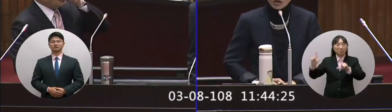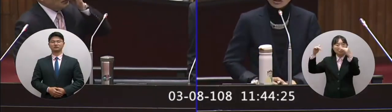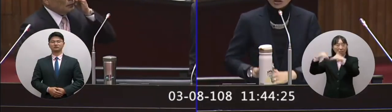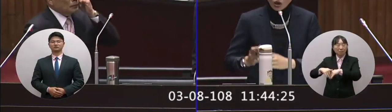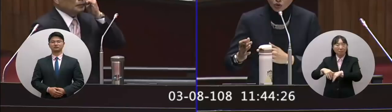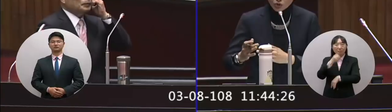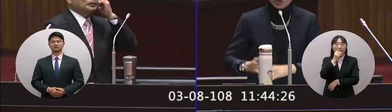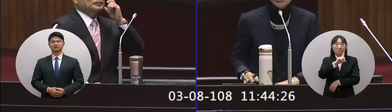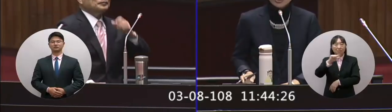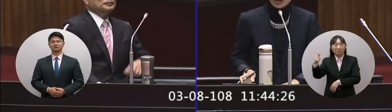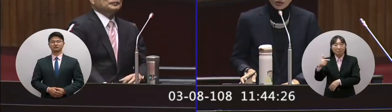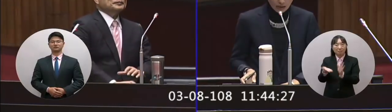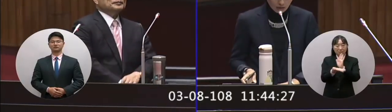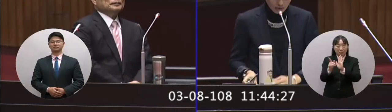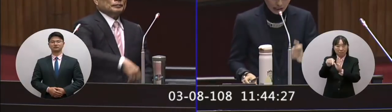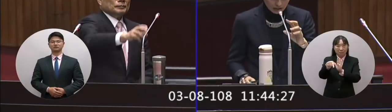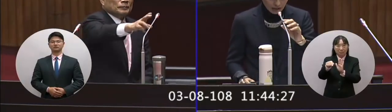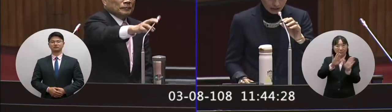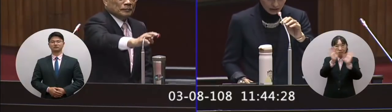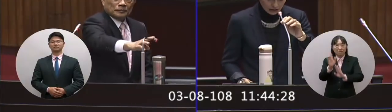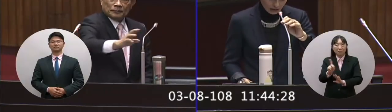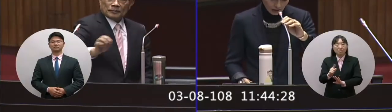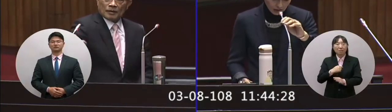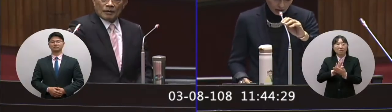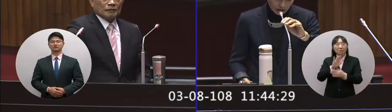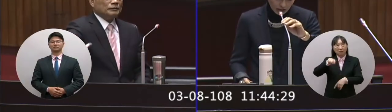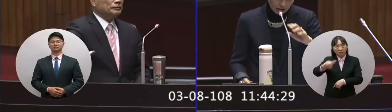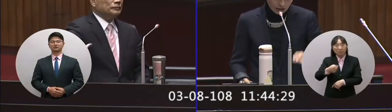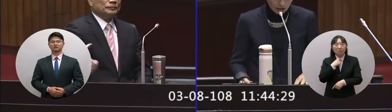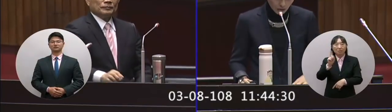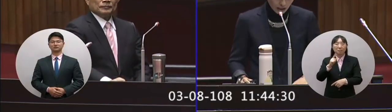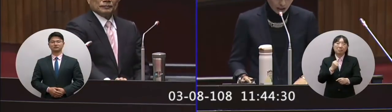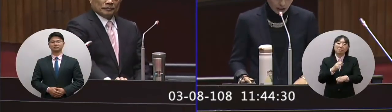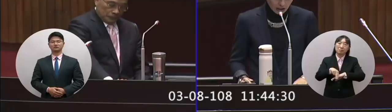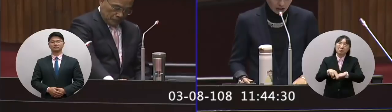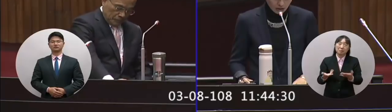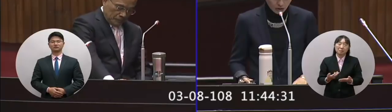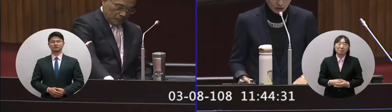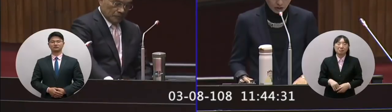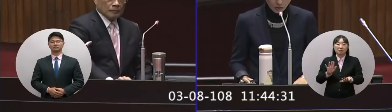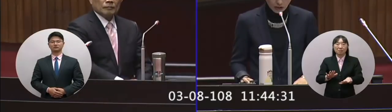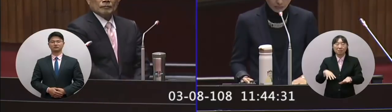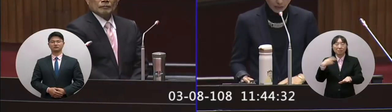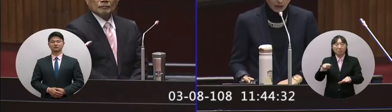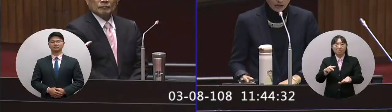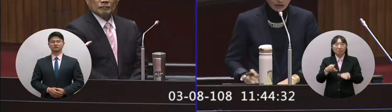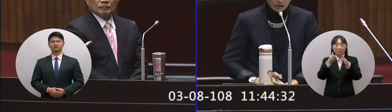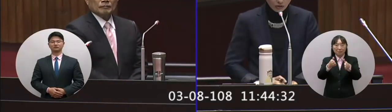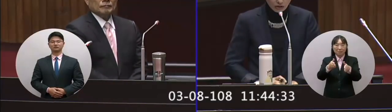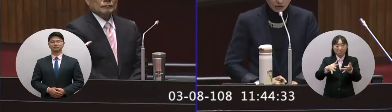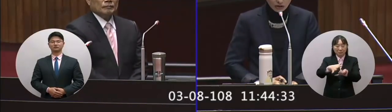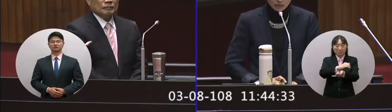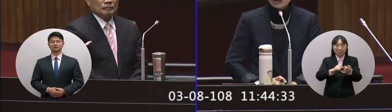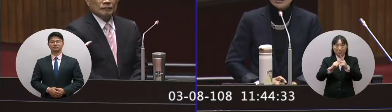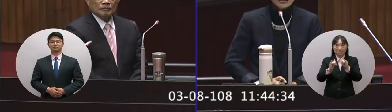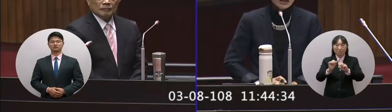个成果以及后续。我想我们应该要怎么样进行哈？也借这个机会跟全体国人报告，这